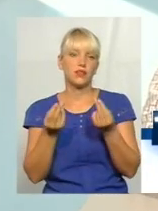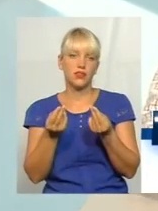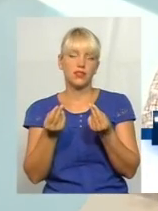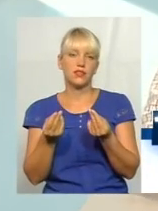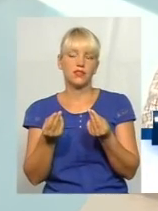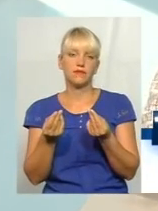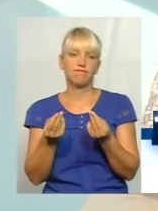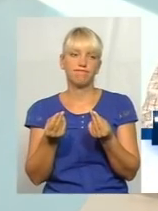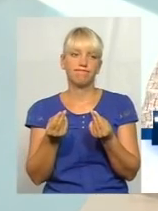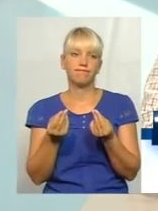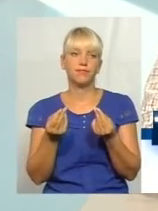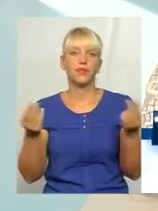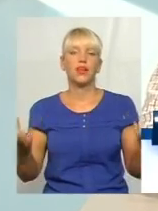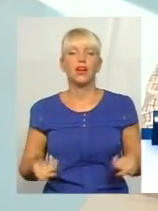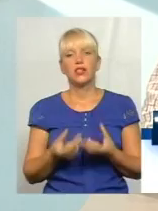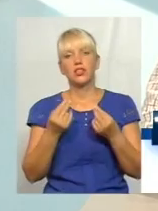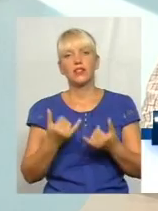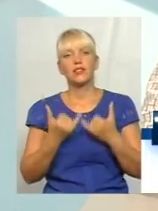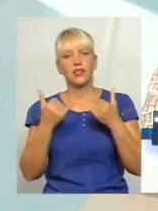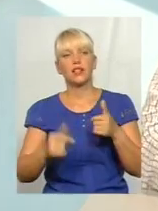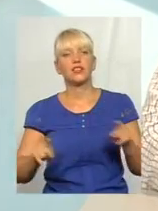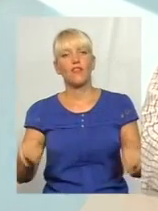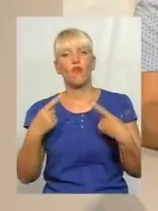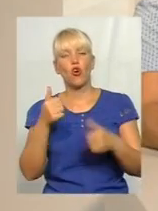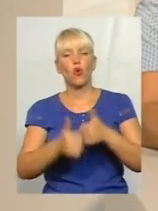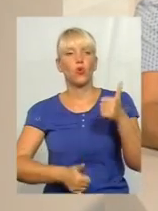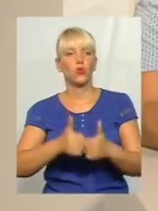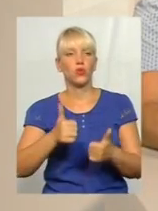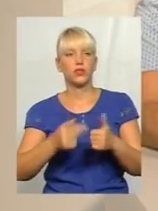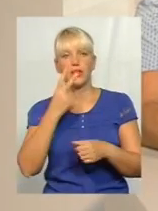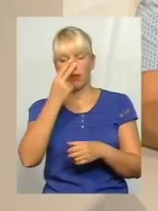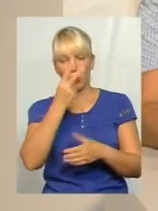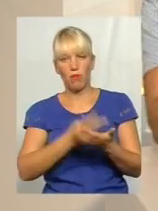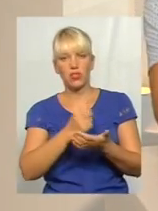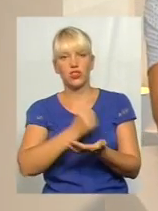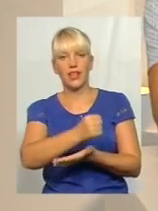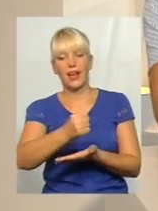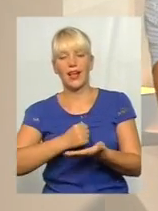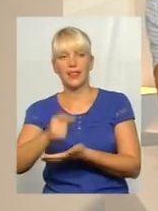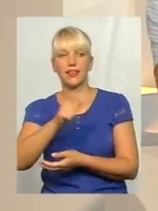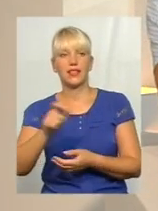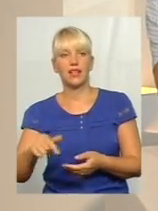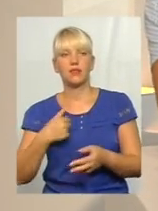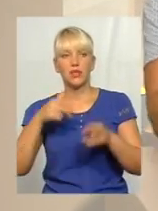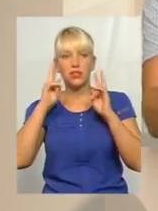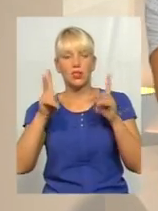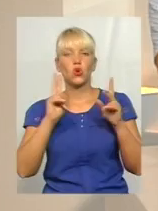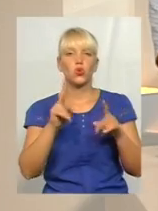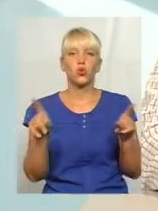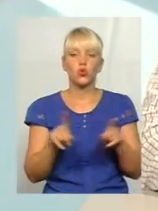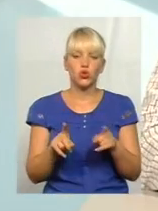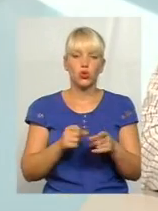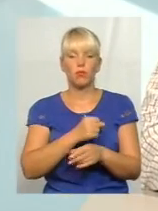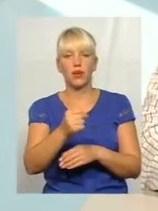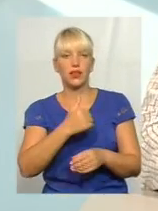шанс ну створюють конкуренцію О так побачити кандидатів принайні Ми ж не знаємо Хто на що претендував ми знає кого